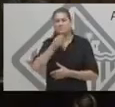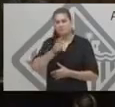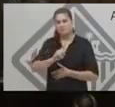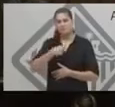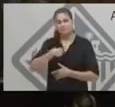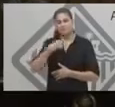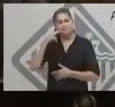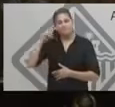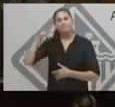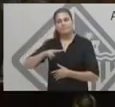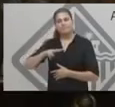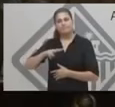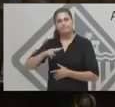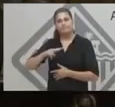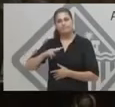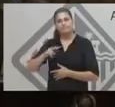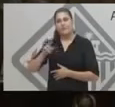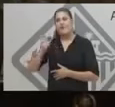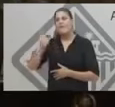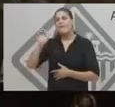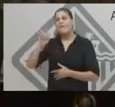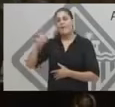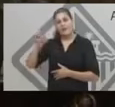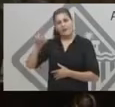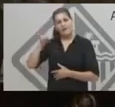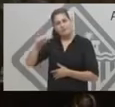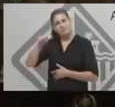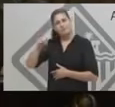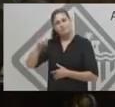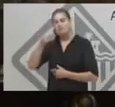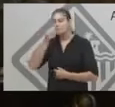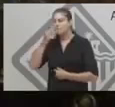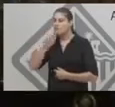reconèixer la gran tasca que està fent en Joan Ferrer com a regidor de mobilitat.